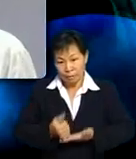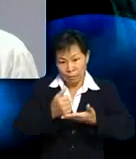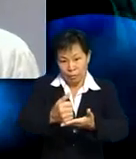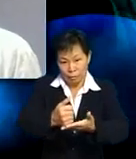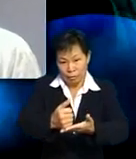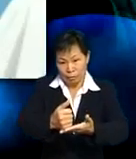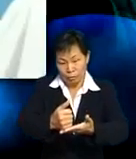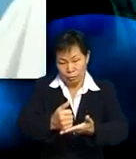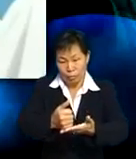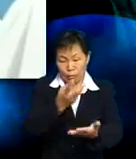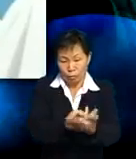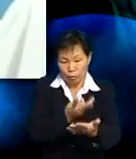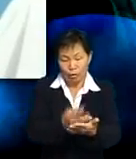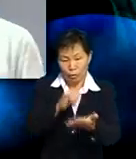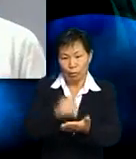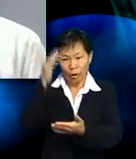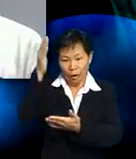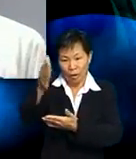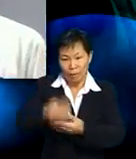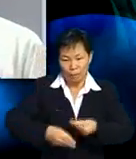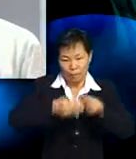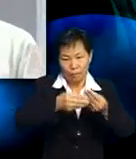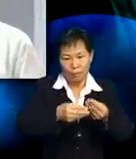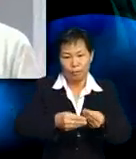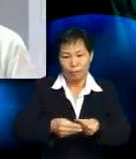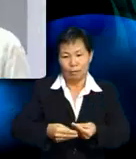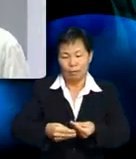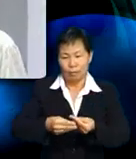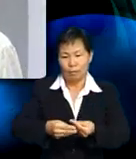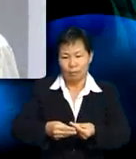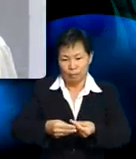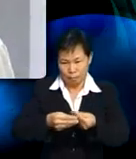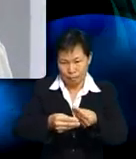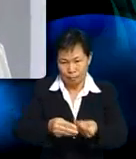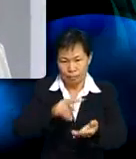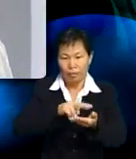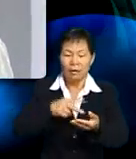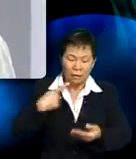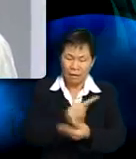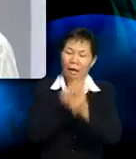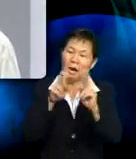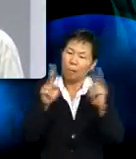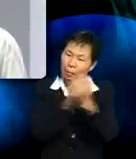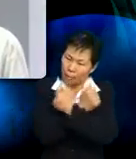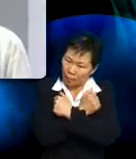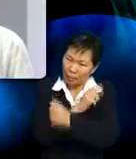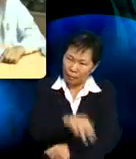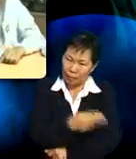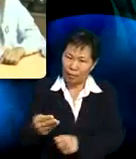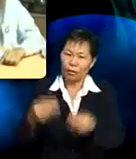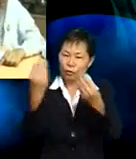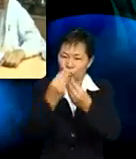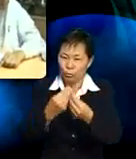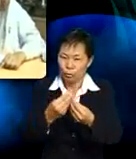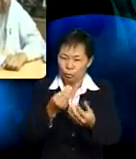bantuan wang bulanan itu akan membuktikan bahawa kita amat menyayangi mereka. Walaupun